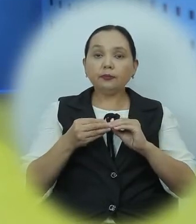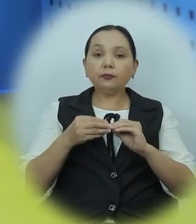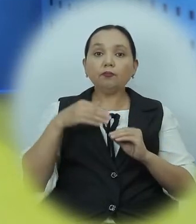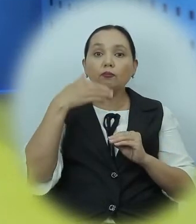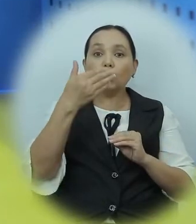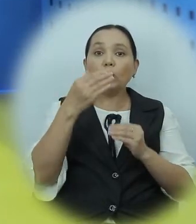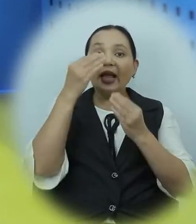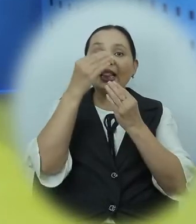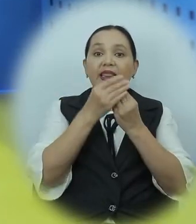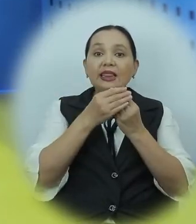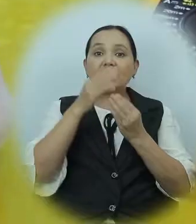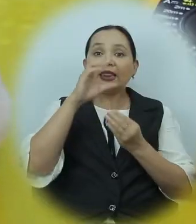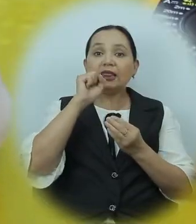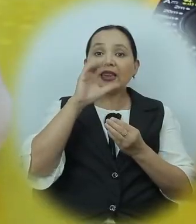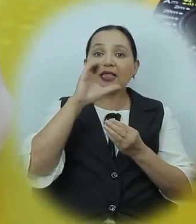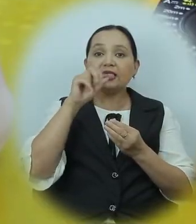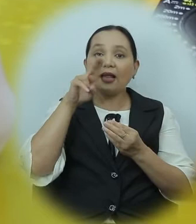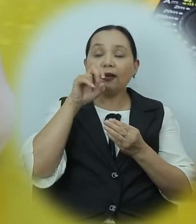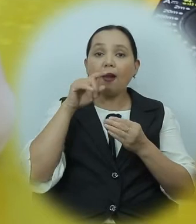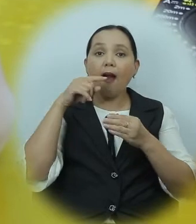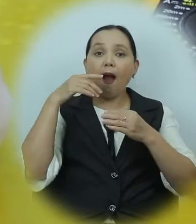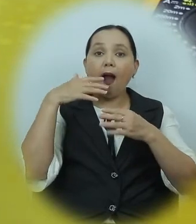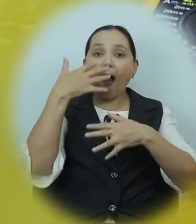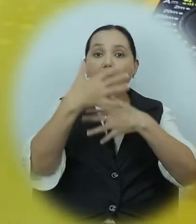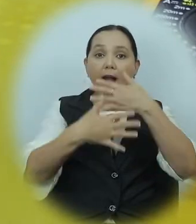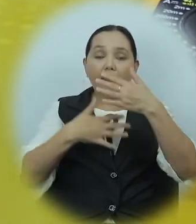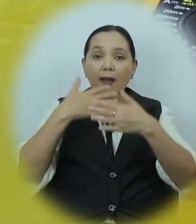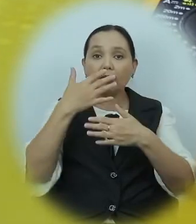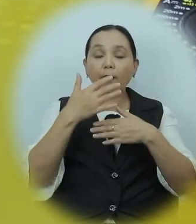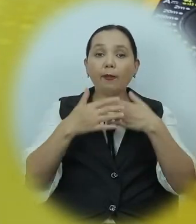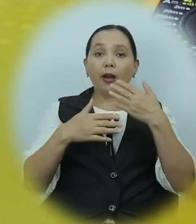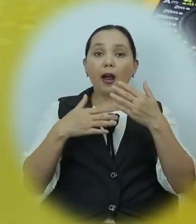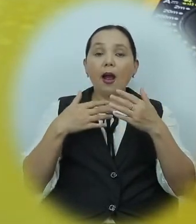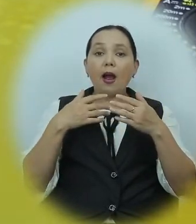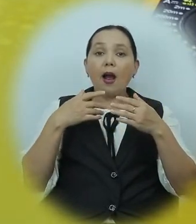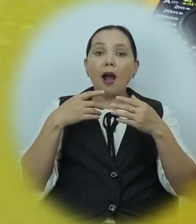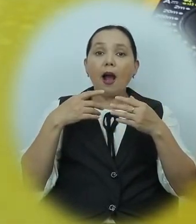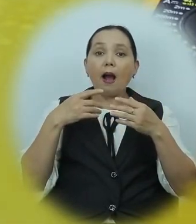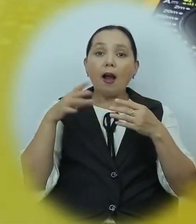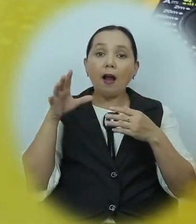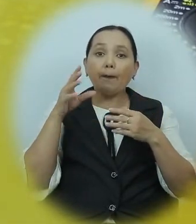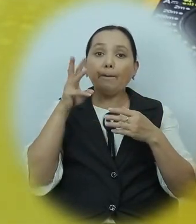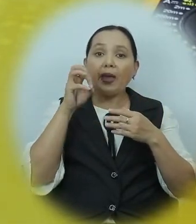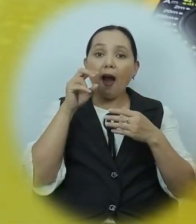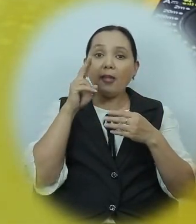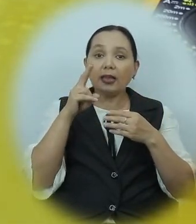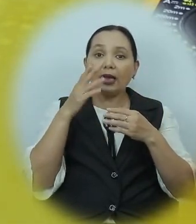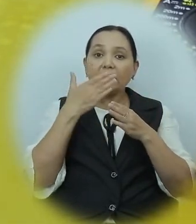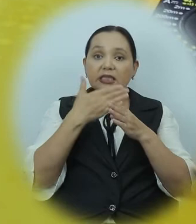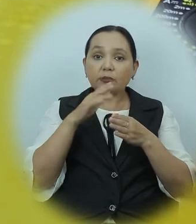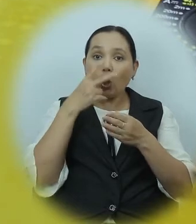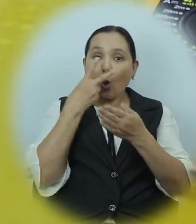uning nasadkalari aylanib, masalliqni aralashtiradi. Shuning uchun mexanik qismida mana ko'rib